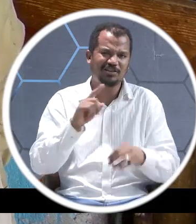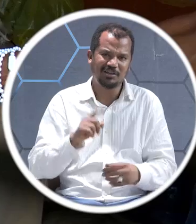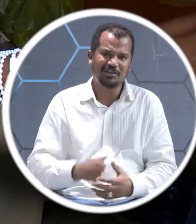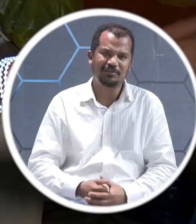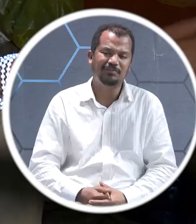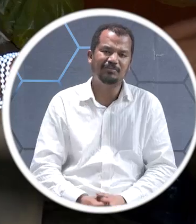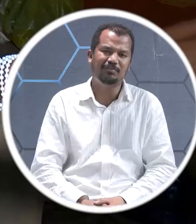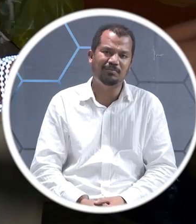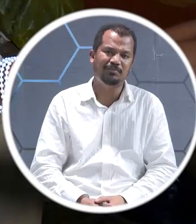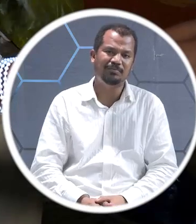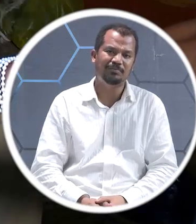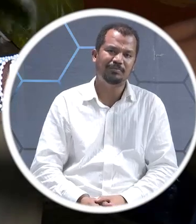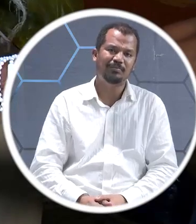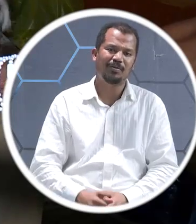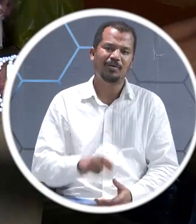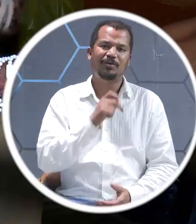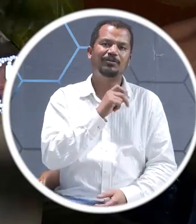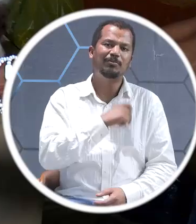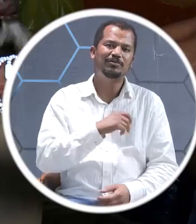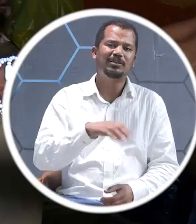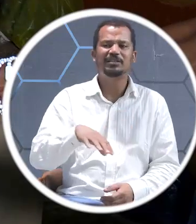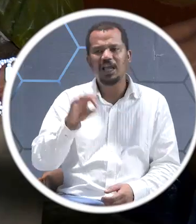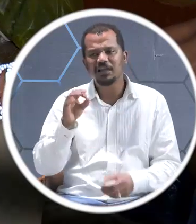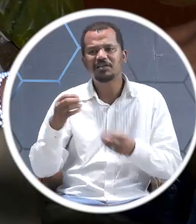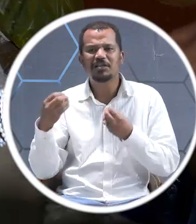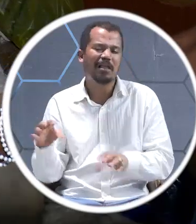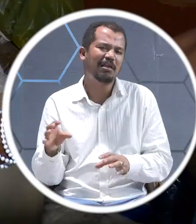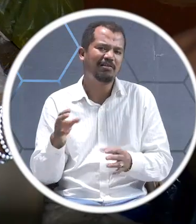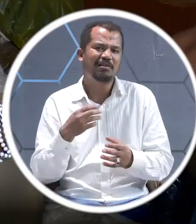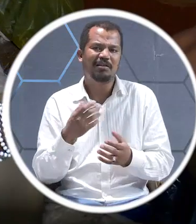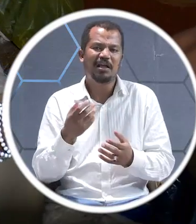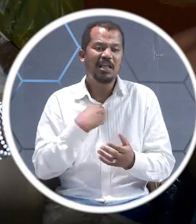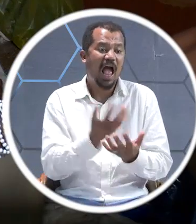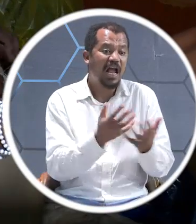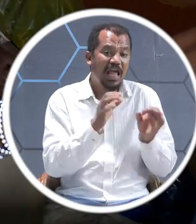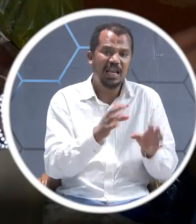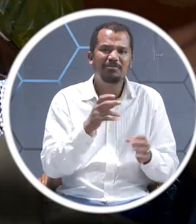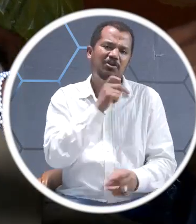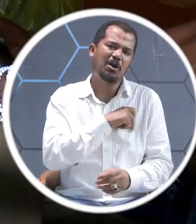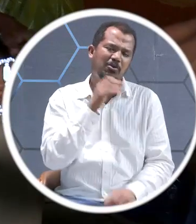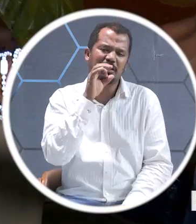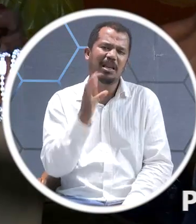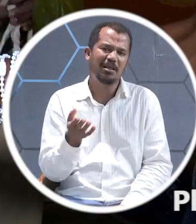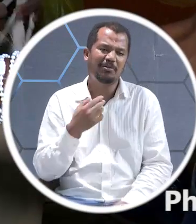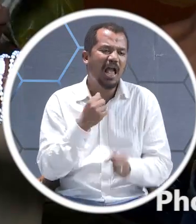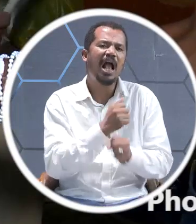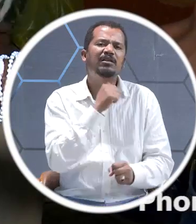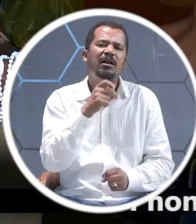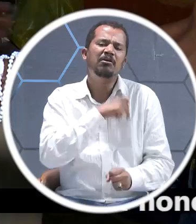ማያስቸግረን እንዴሞስ ሲያገኝ ሳጣነ ምከፍለ እንዴሞስ እኮ የለም ጥሬቃ ተለለት አላመረት እንዴሞስ ተይት